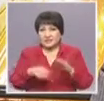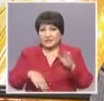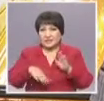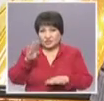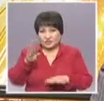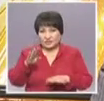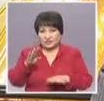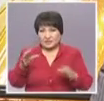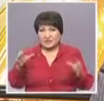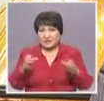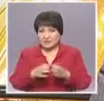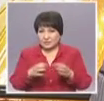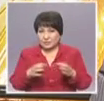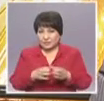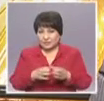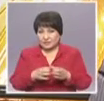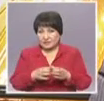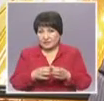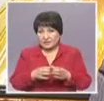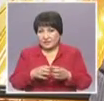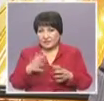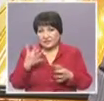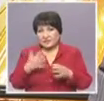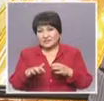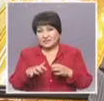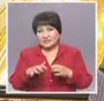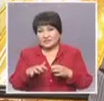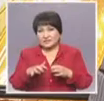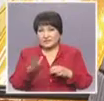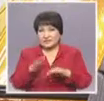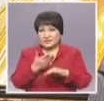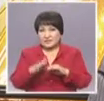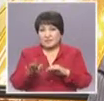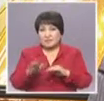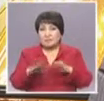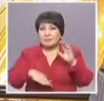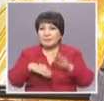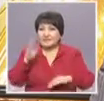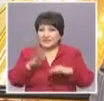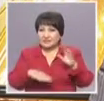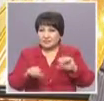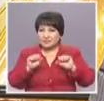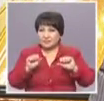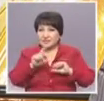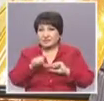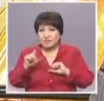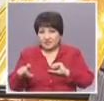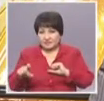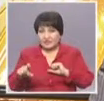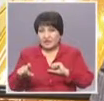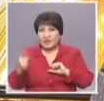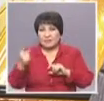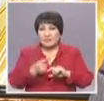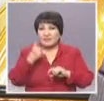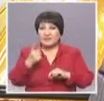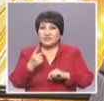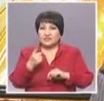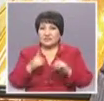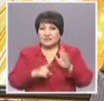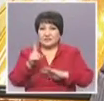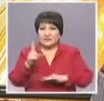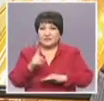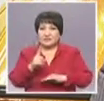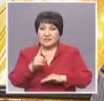категория, среди профессиональных спортсменов. И первоначально изъявили желание участвовать в